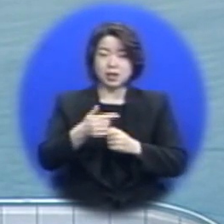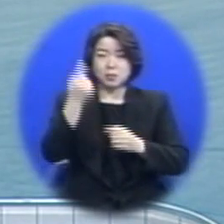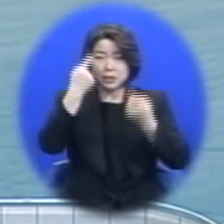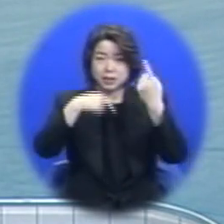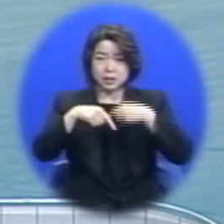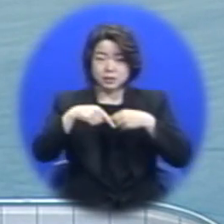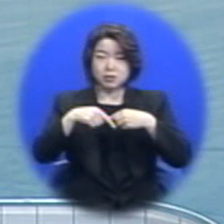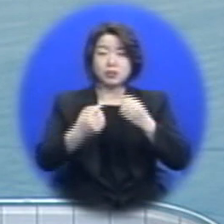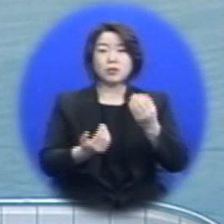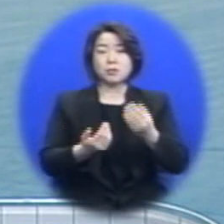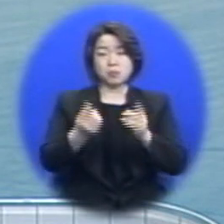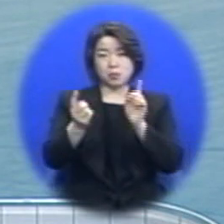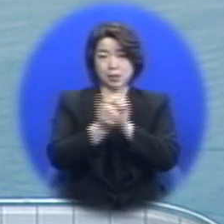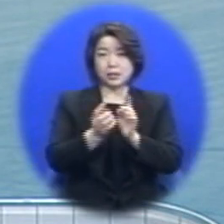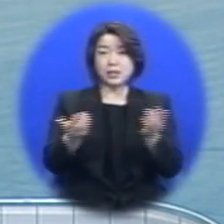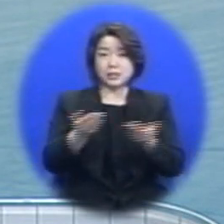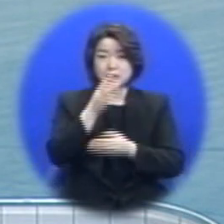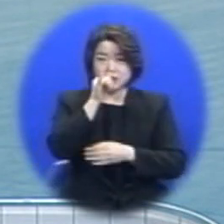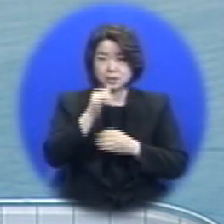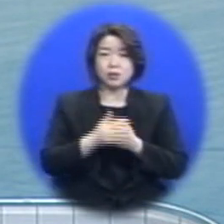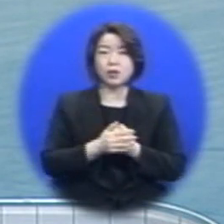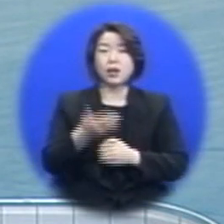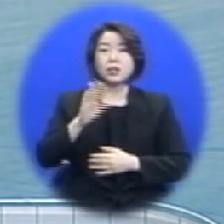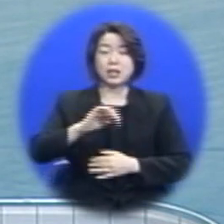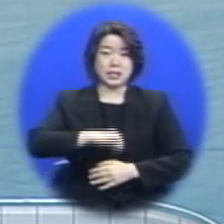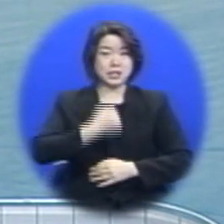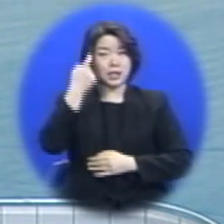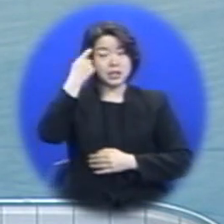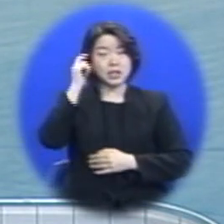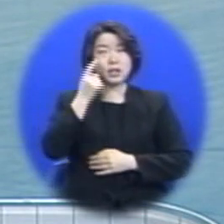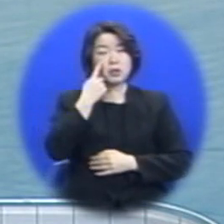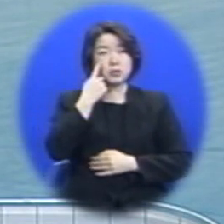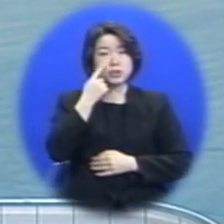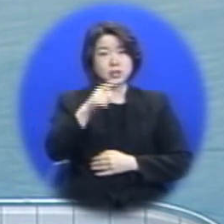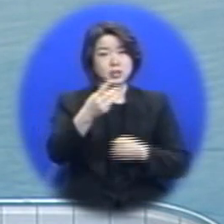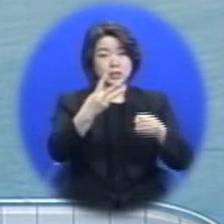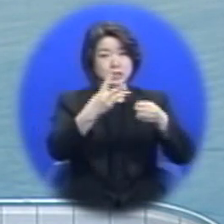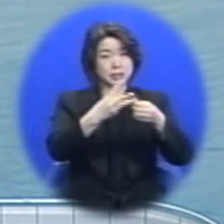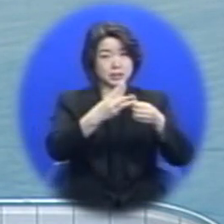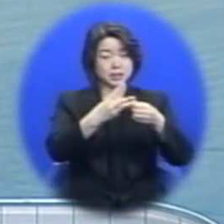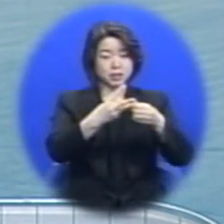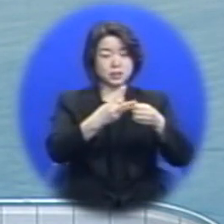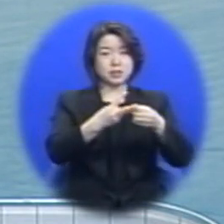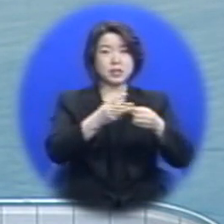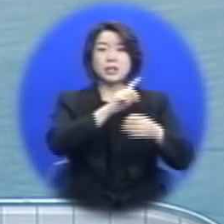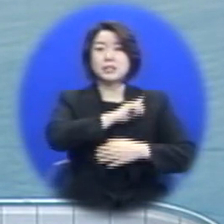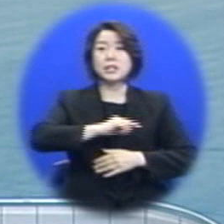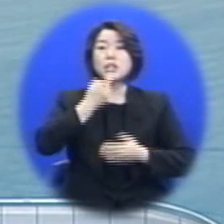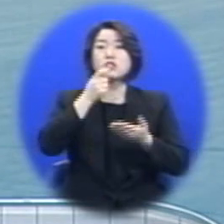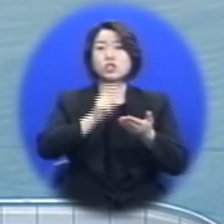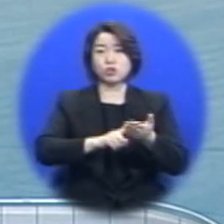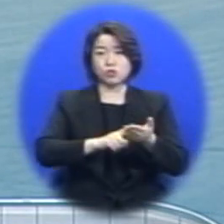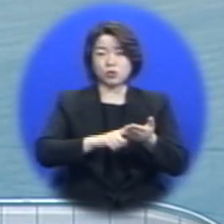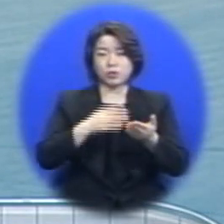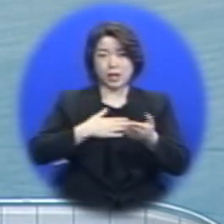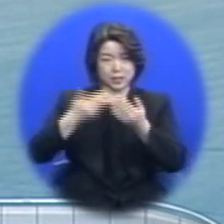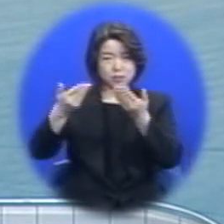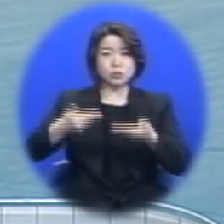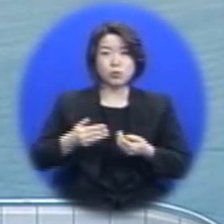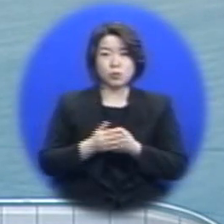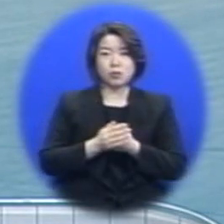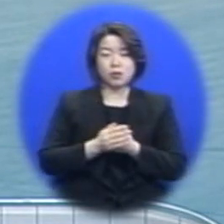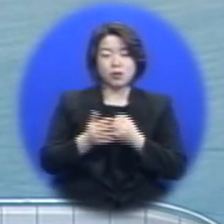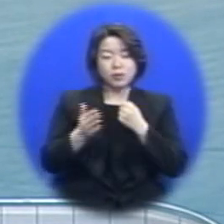당하는 일이 있다. 그런데 자기가 생각해 보니까 이 세 가지 중에 제일 쉬운 걸 하나님이 저에게 주셨다.